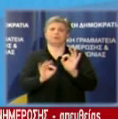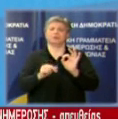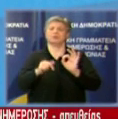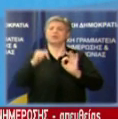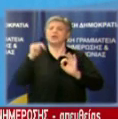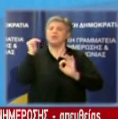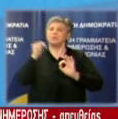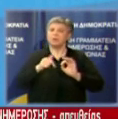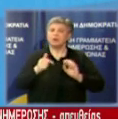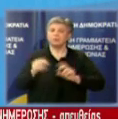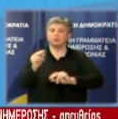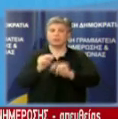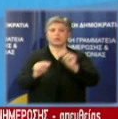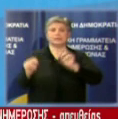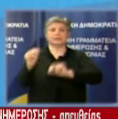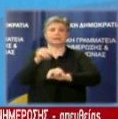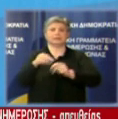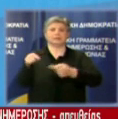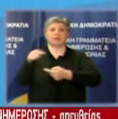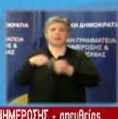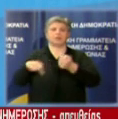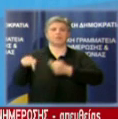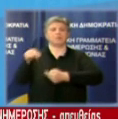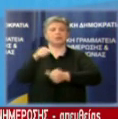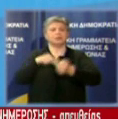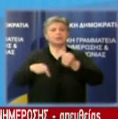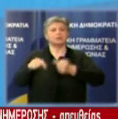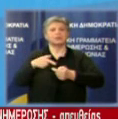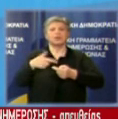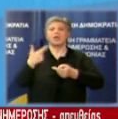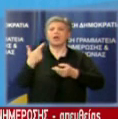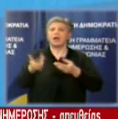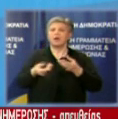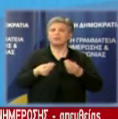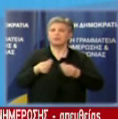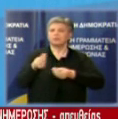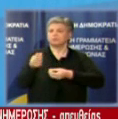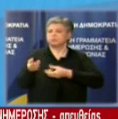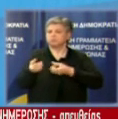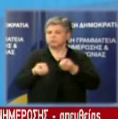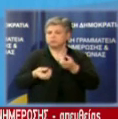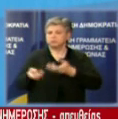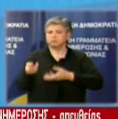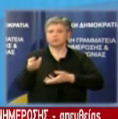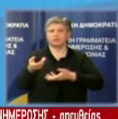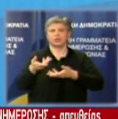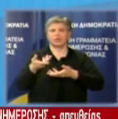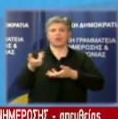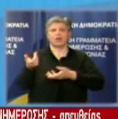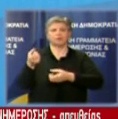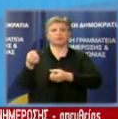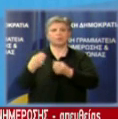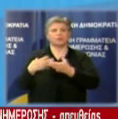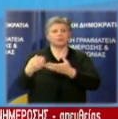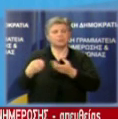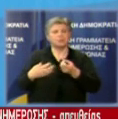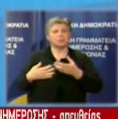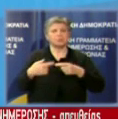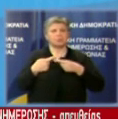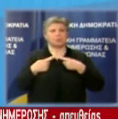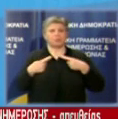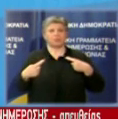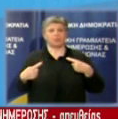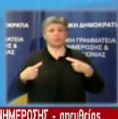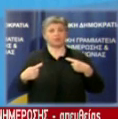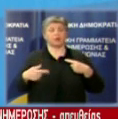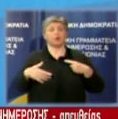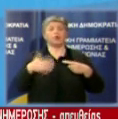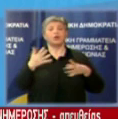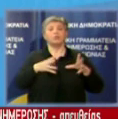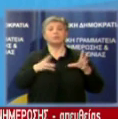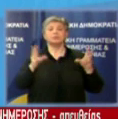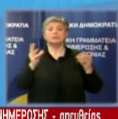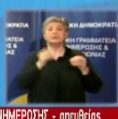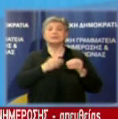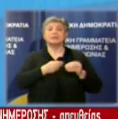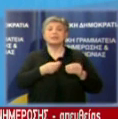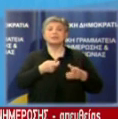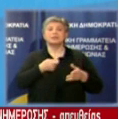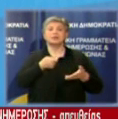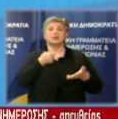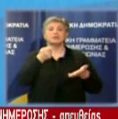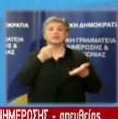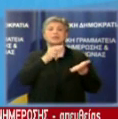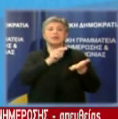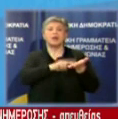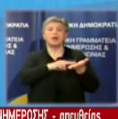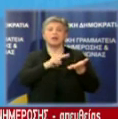τεχνικά κλιμάκια και ανταλλάσσονται και πληροφορίες και νούμερα κτλ. Νομίζουμε όμως ότι στο ασφαλιστικό ιδιαίτερα έχει φτάσει κοντά στο όριο της